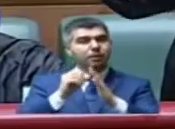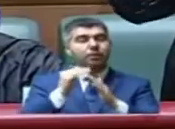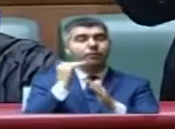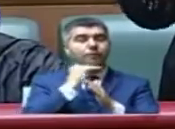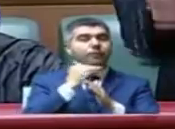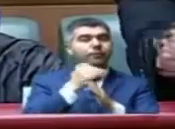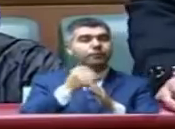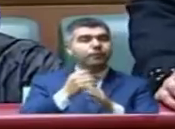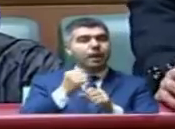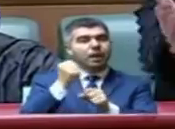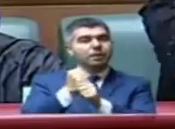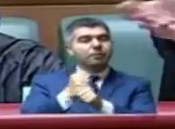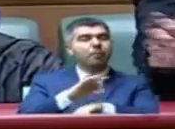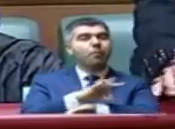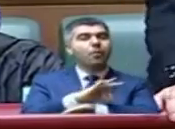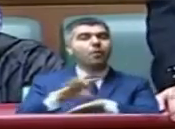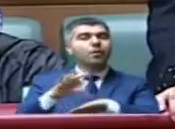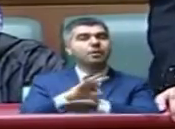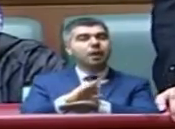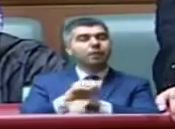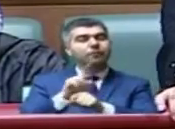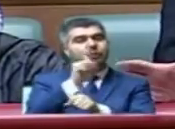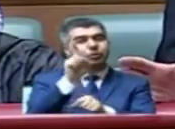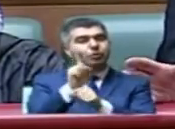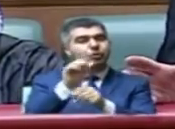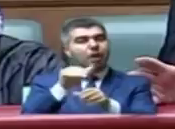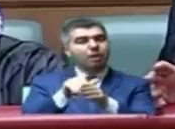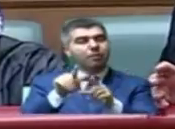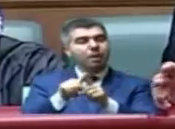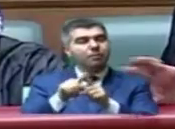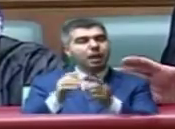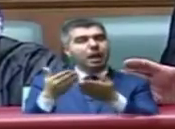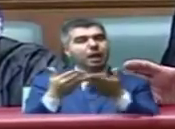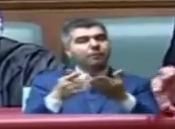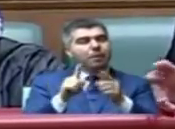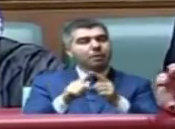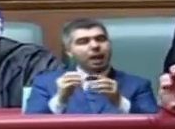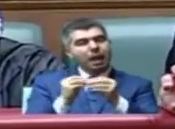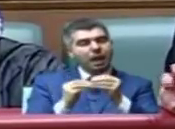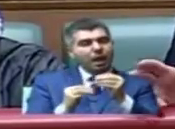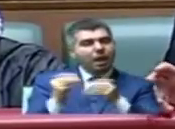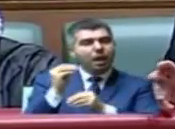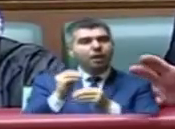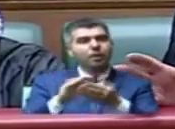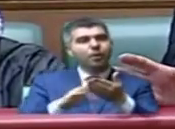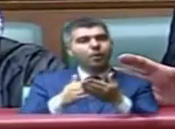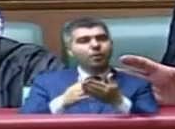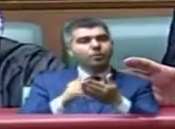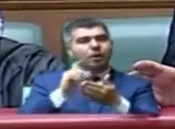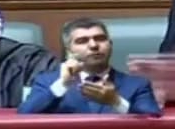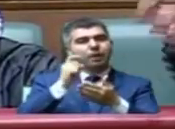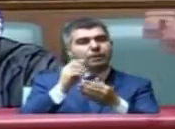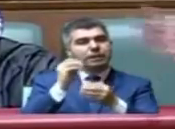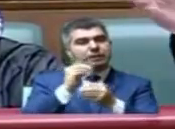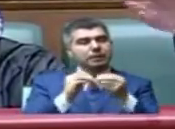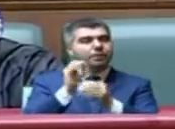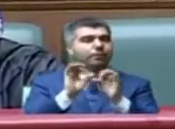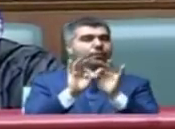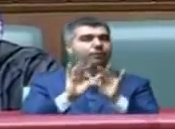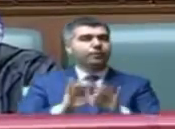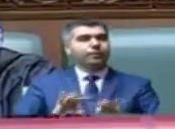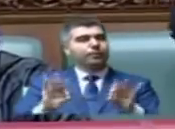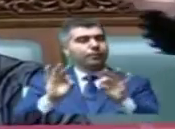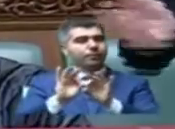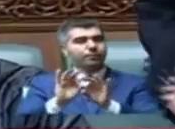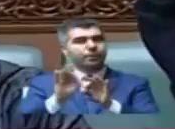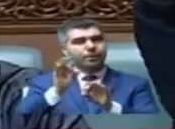لما لها دور من التخفيف من المشاكل الاجتماعية لمواجهة الغلاء والأجور المجمدة وتدني